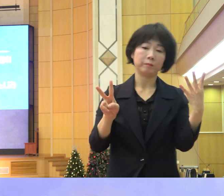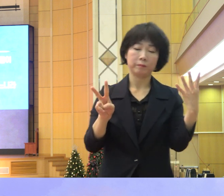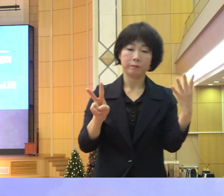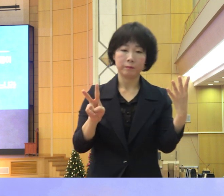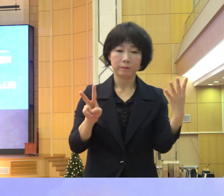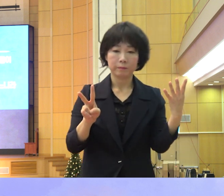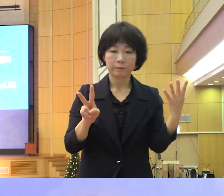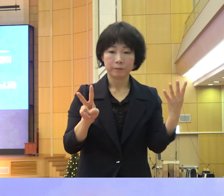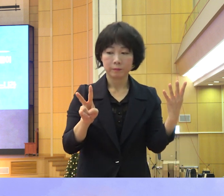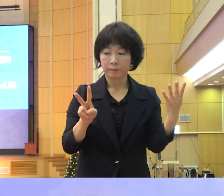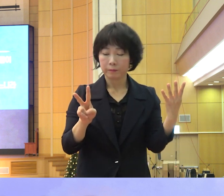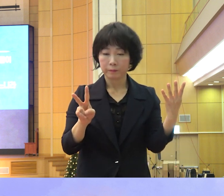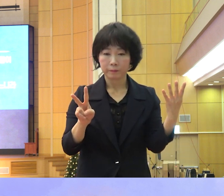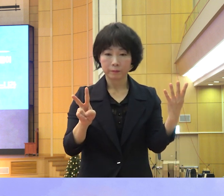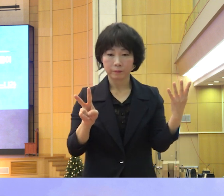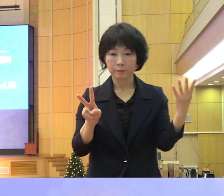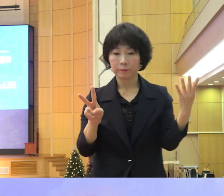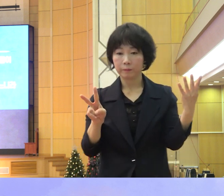4절